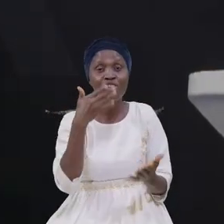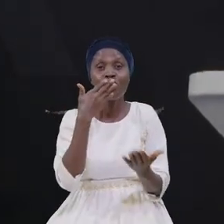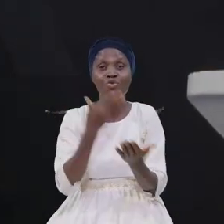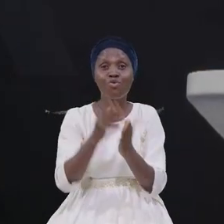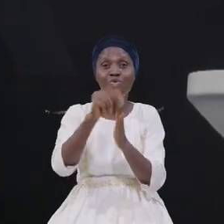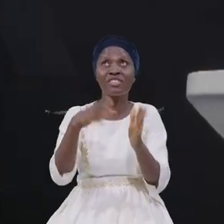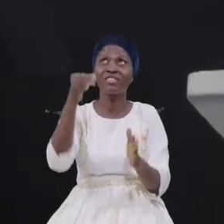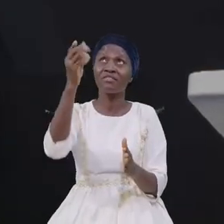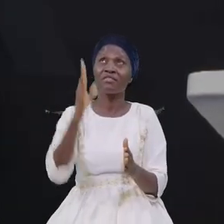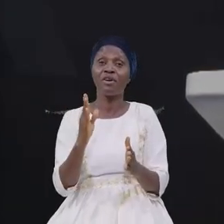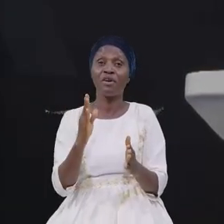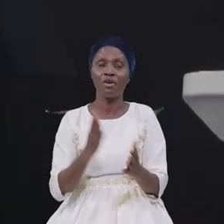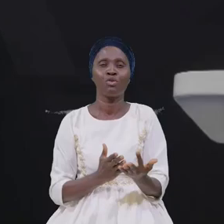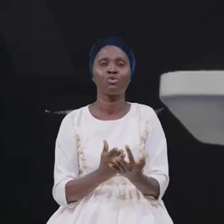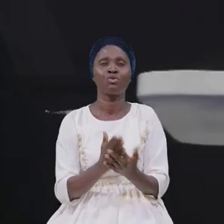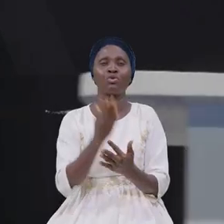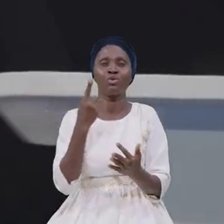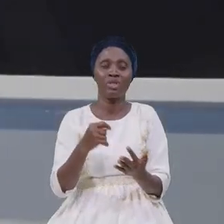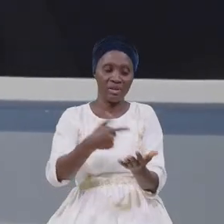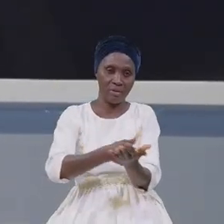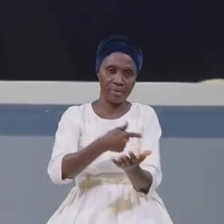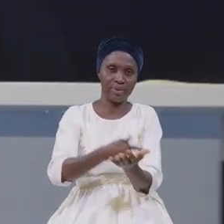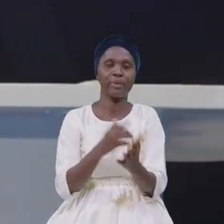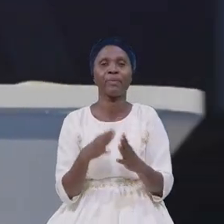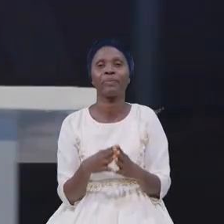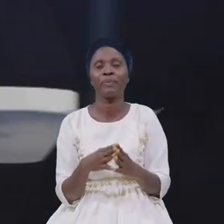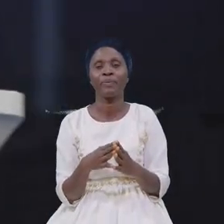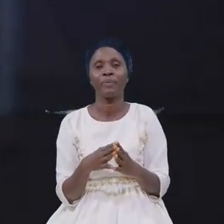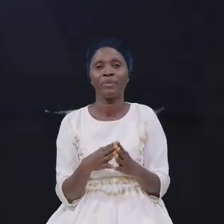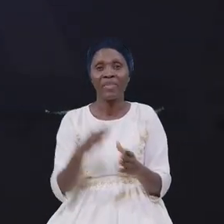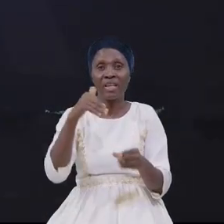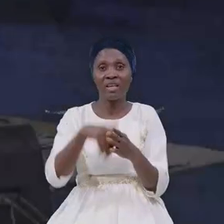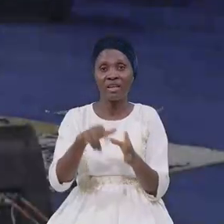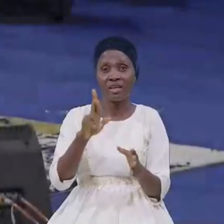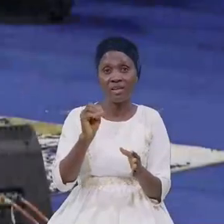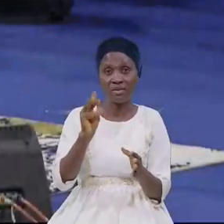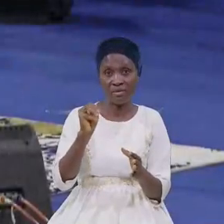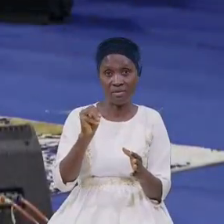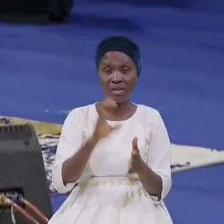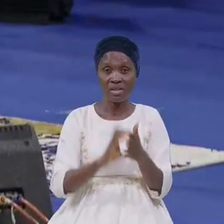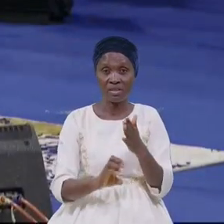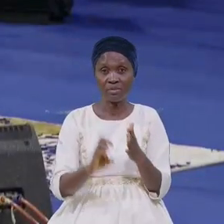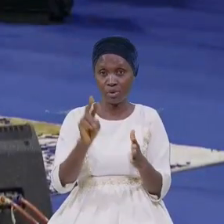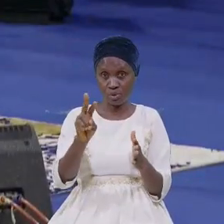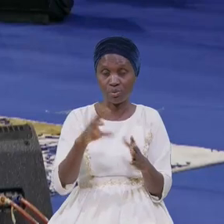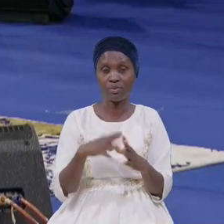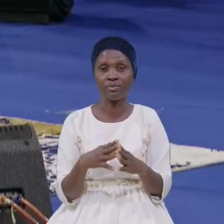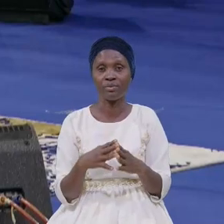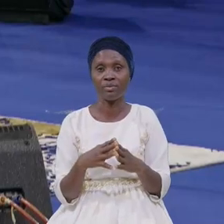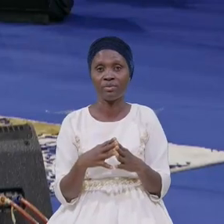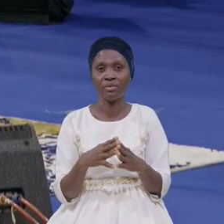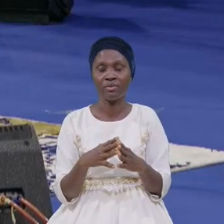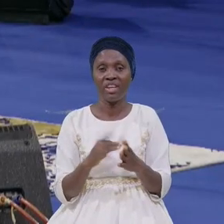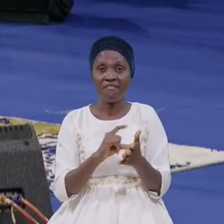Dieu tout au long de l'évangile. Nous allons aux Romains. Romains au chapitre